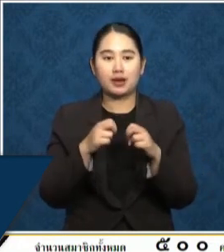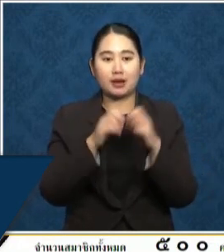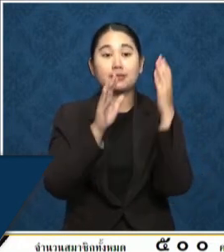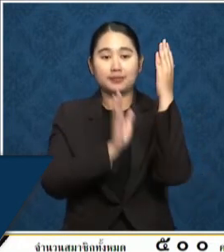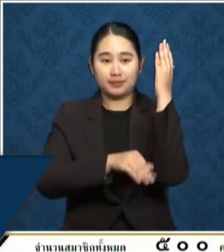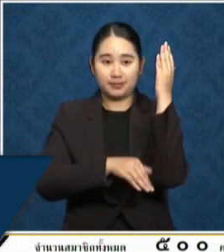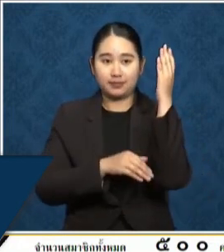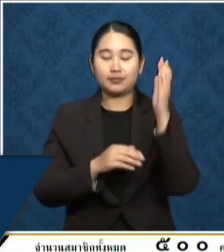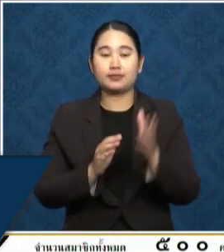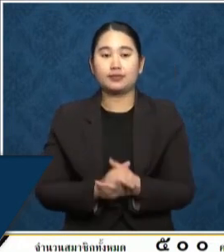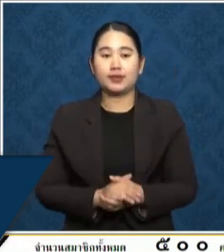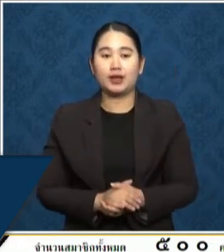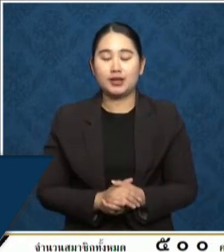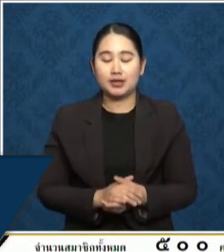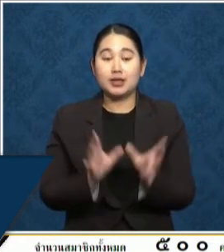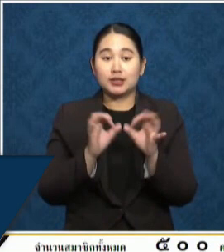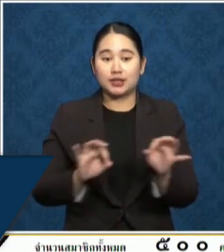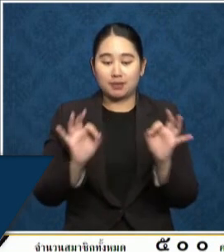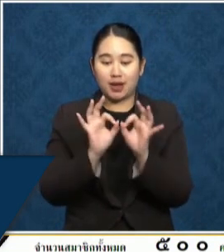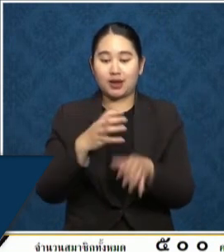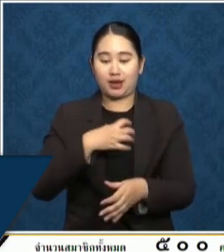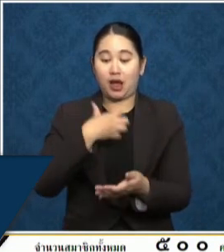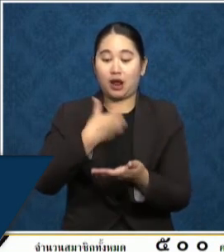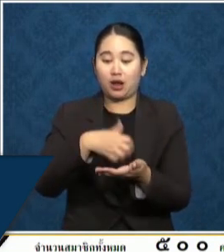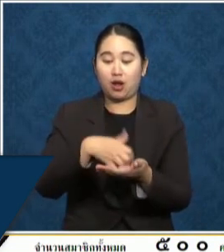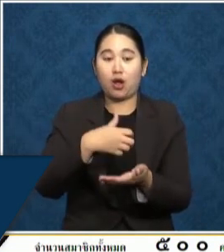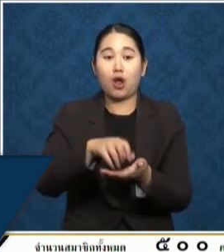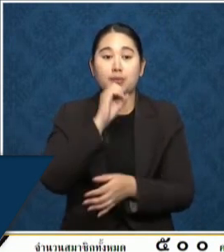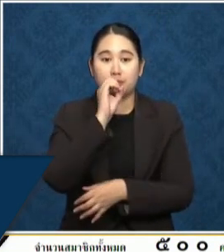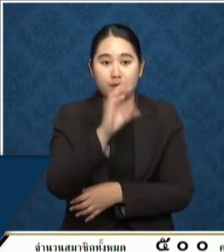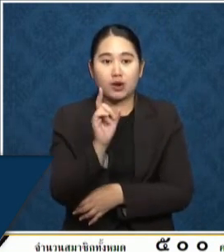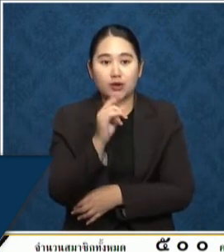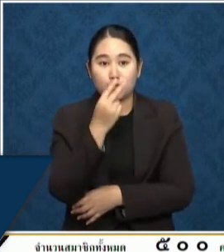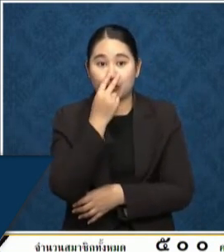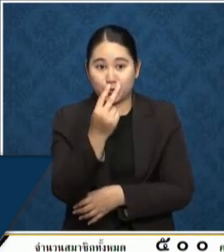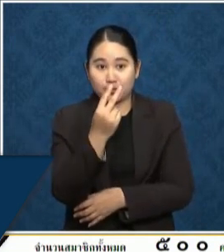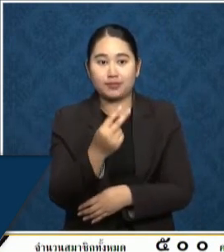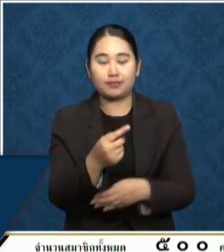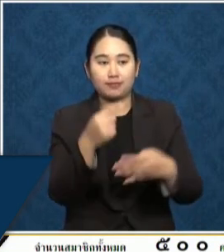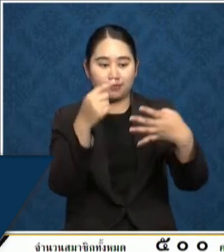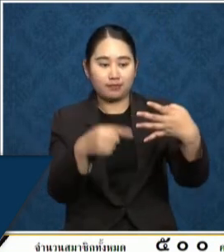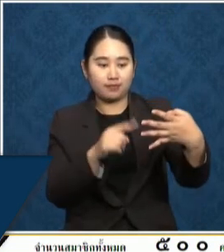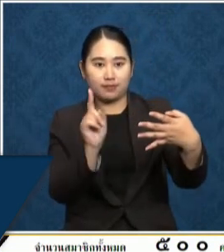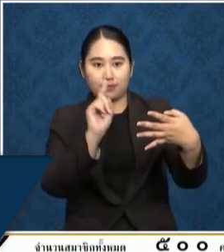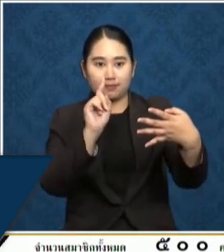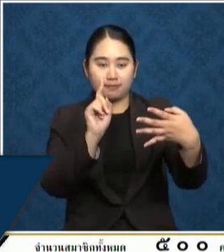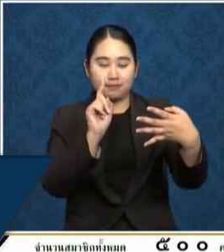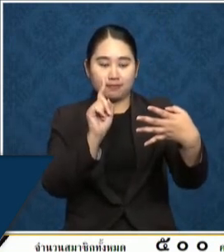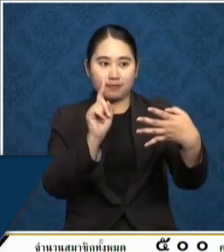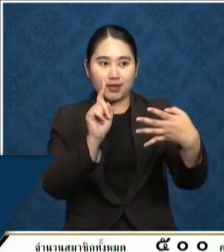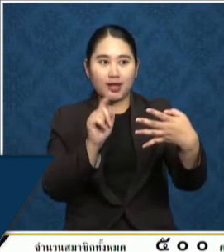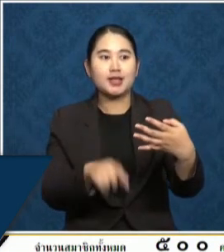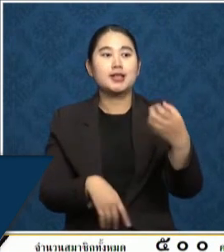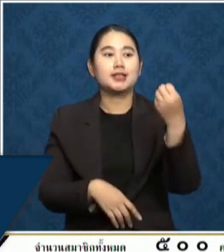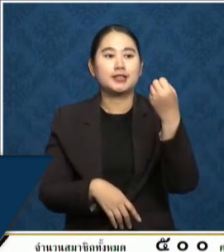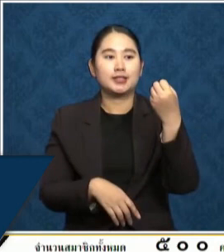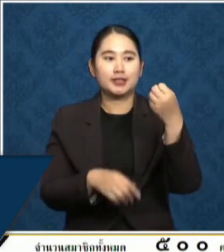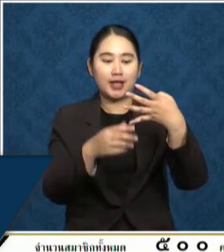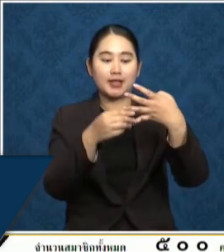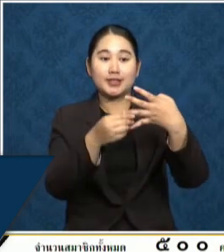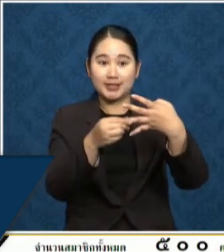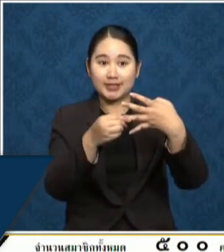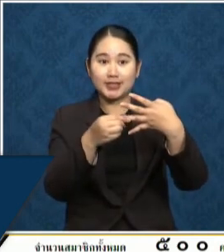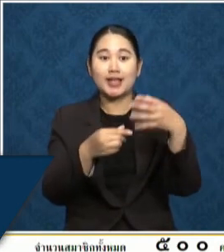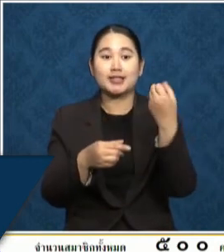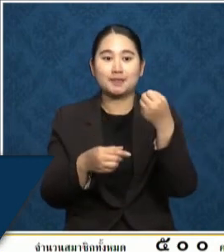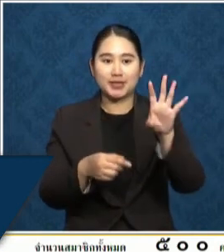หดชยแนภาคใต้แต่สงทผมอยากจะเน้นย้ำครับธรมธานลงดูนะครับคอคำสั่งหัหนาคอสช.ที่ 14 ทับ 25